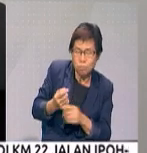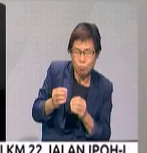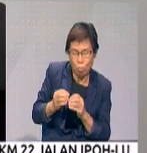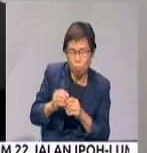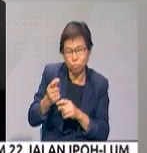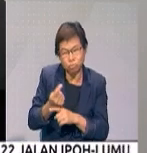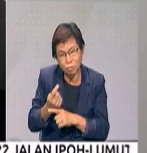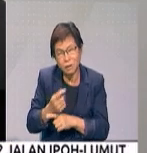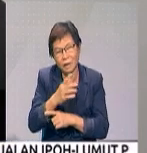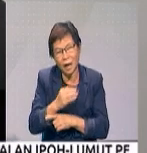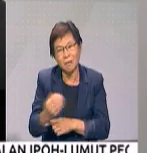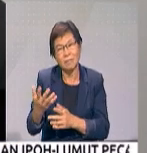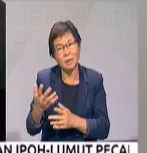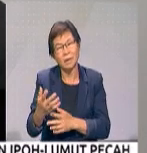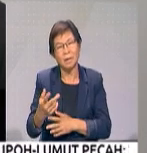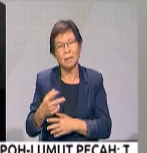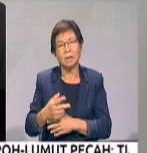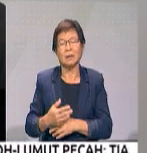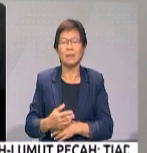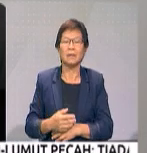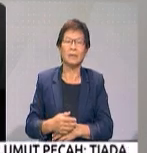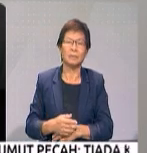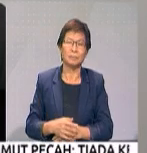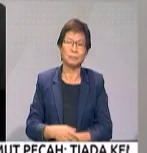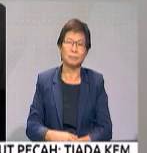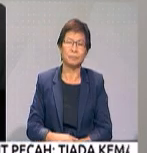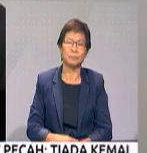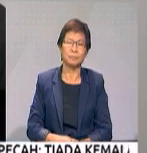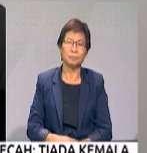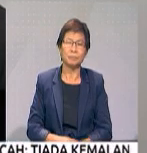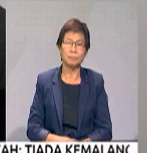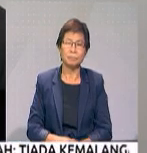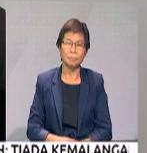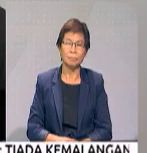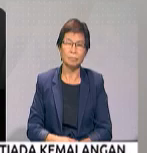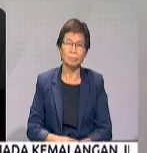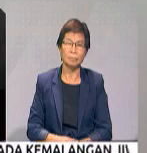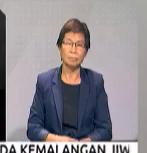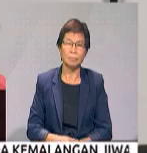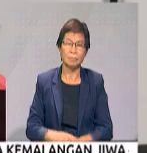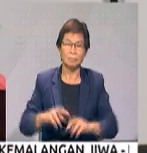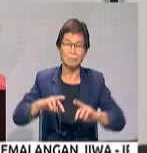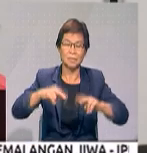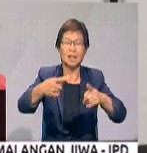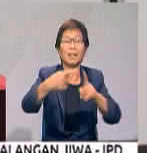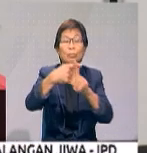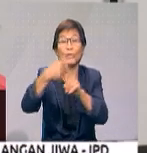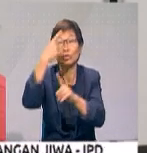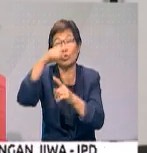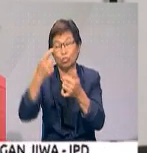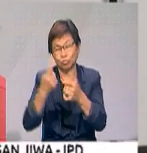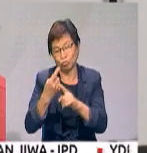we will come forward for income of the training.